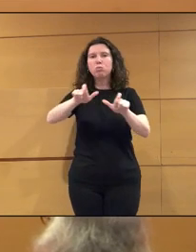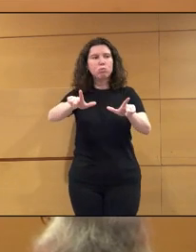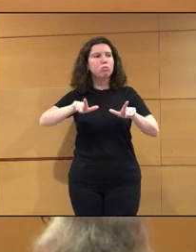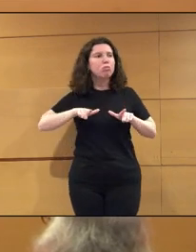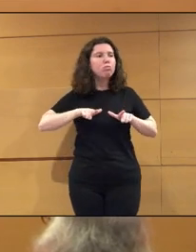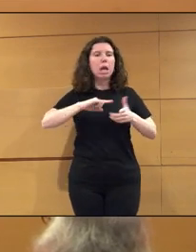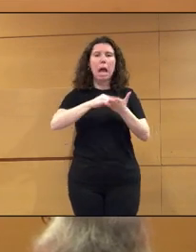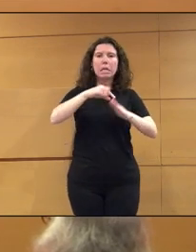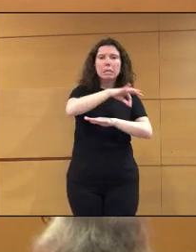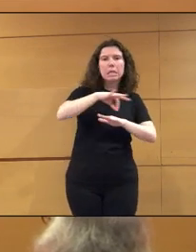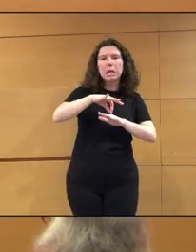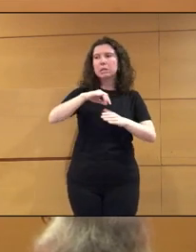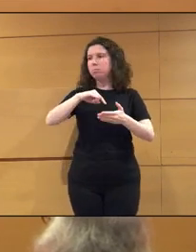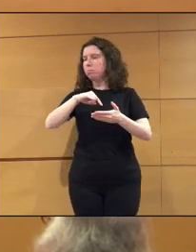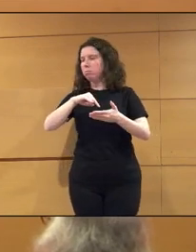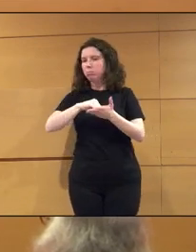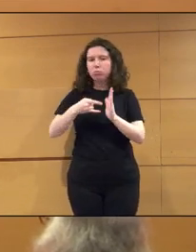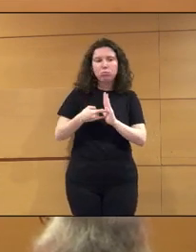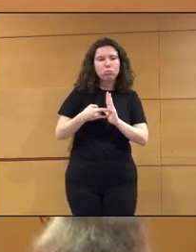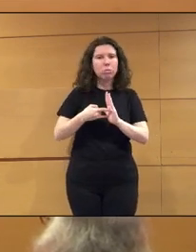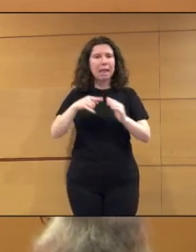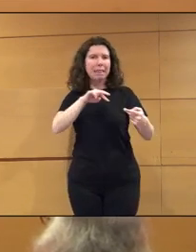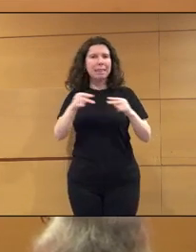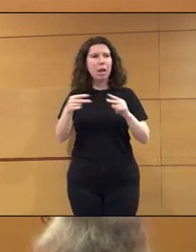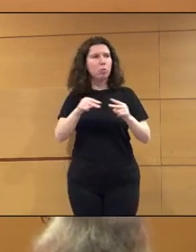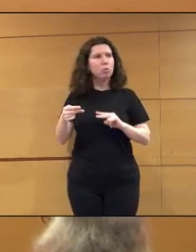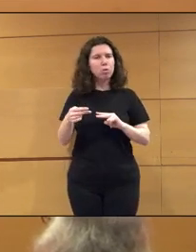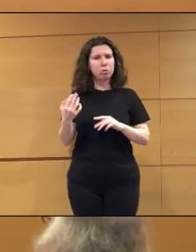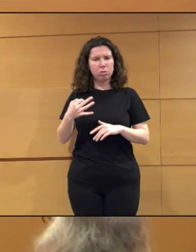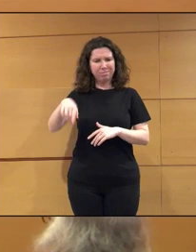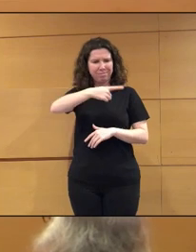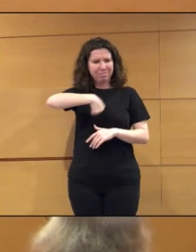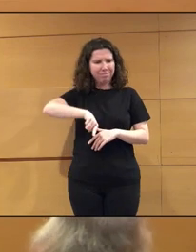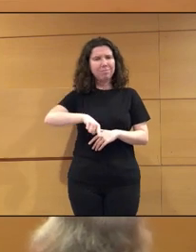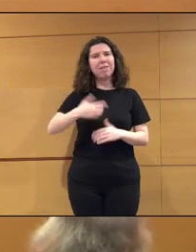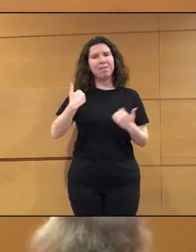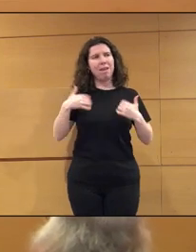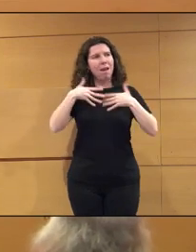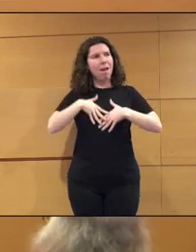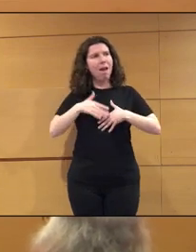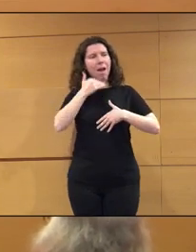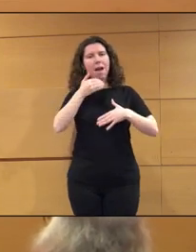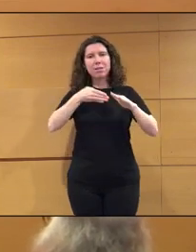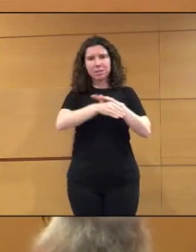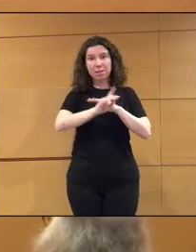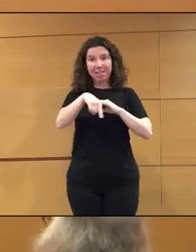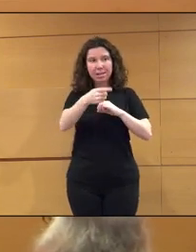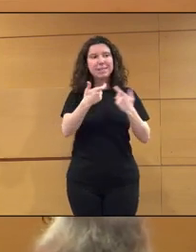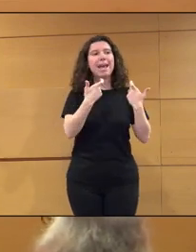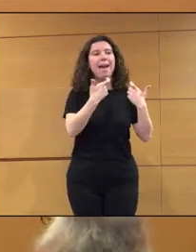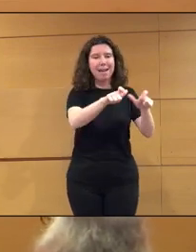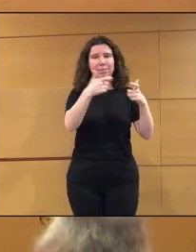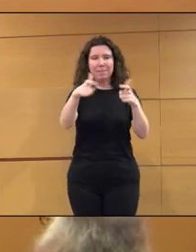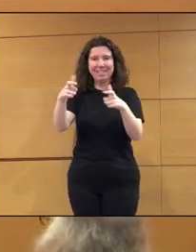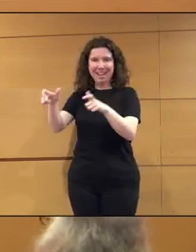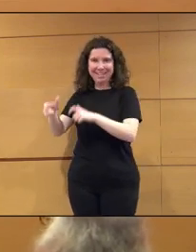traductors, des de qualsevol àmbit hi ha d'haver unes nocions bàsiques d'accessibilitat. I a partir d'aquí després ja hi haurà especialistes, m'enteneu? No estic dient que